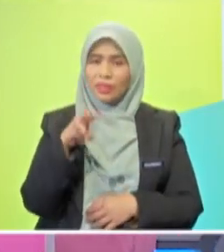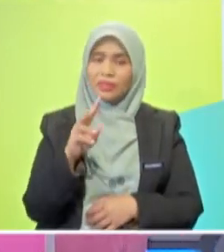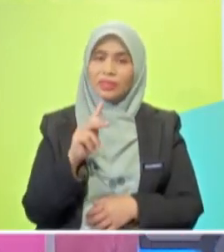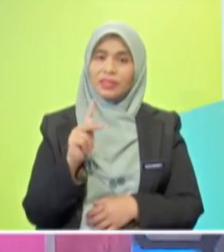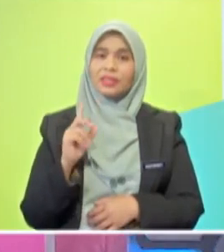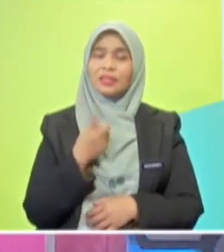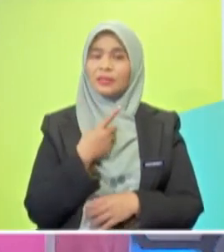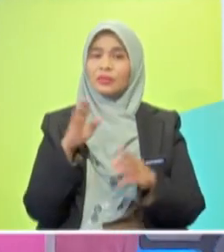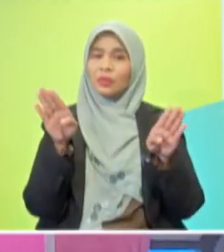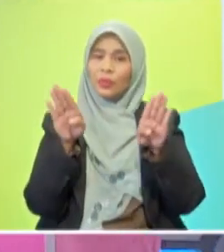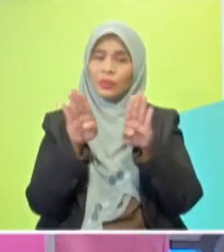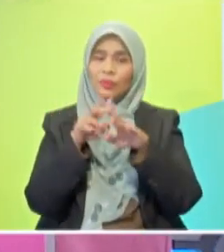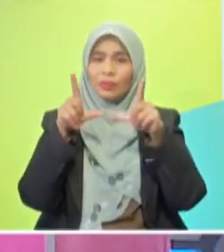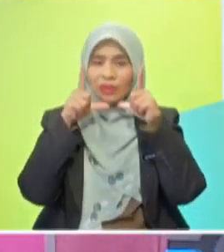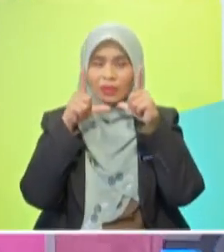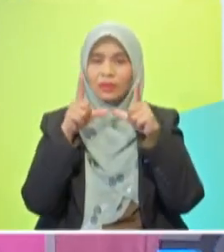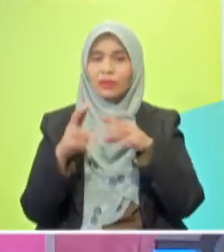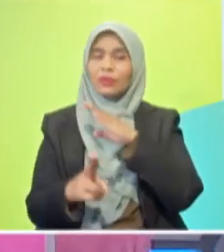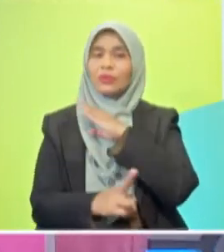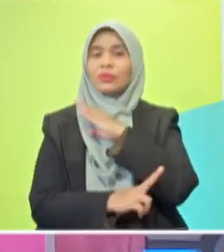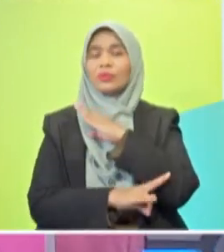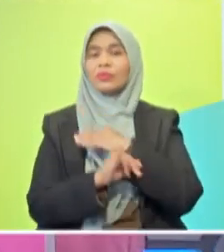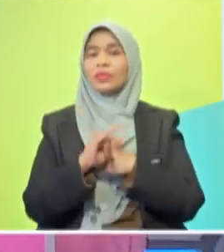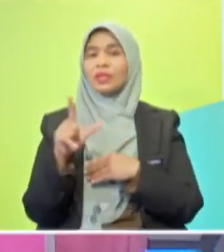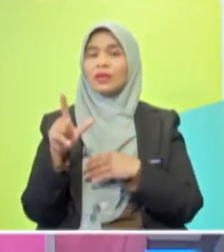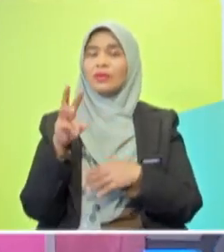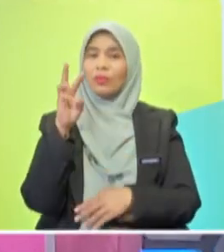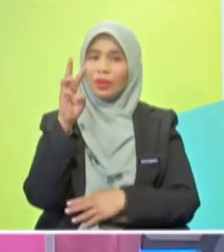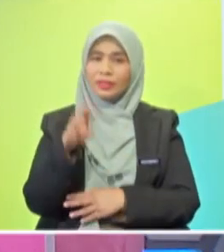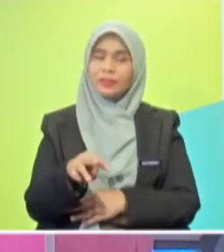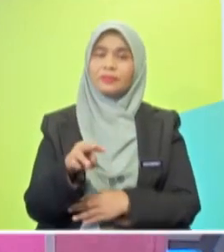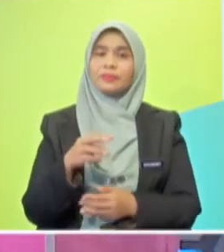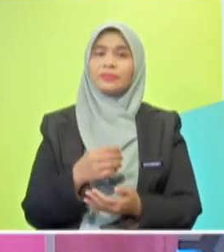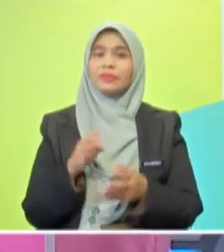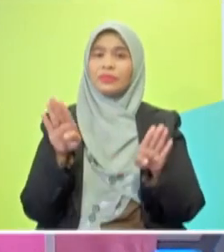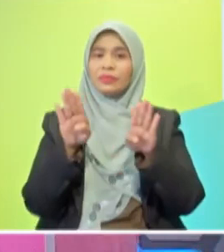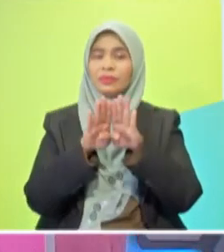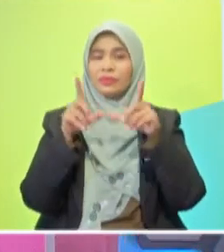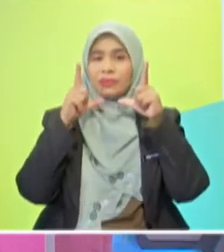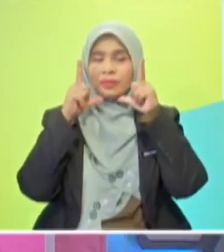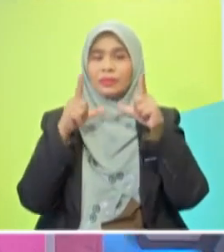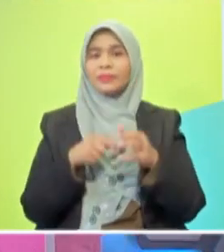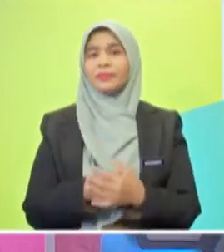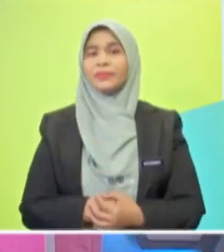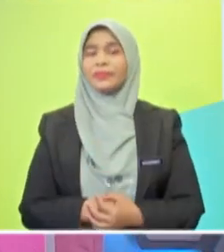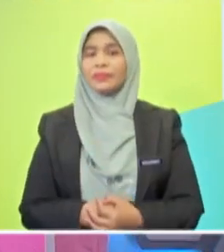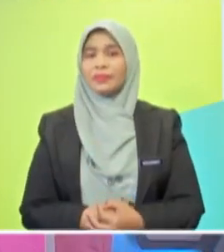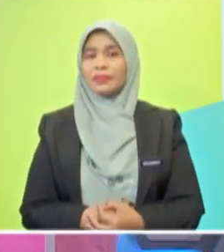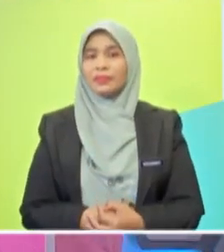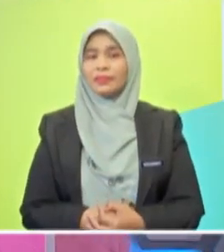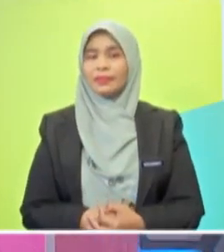kita menutup aurat. Jadi hukumnya ialah wajib menutup aurat, ya. Hukum untuk aurat ini